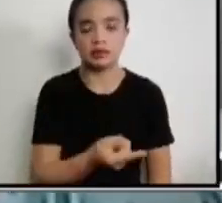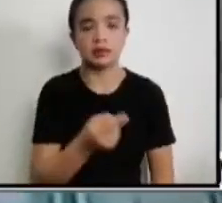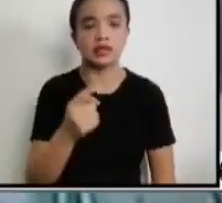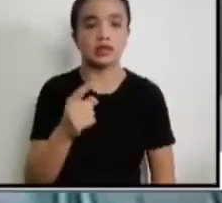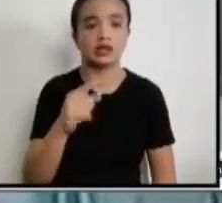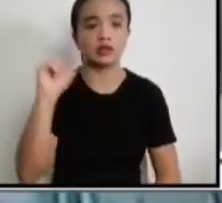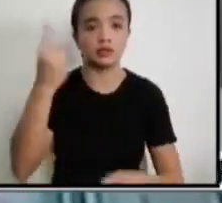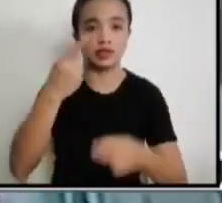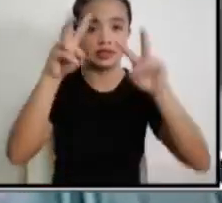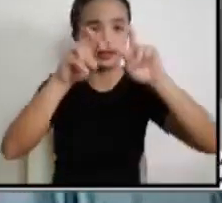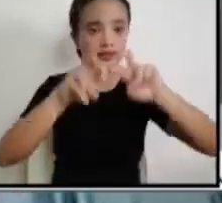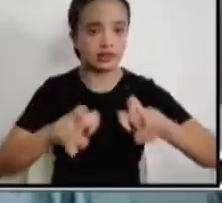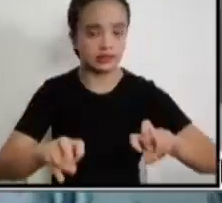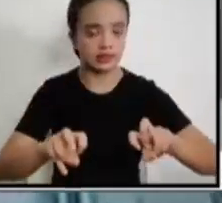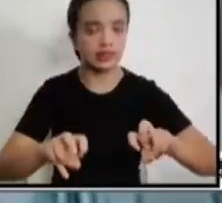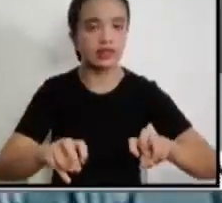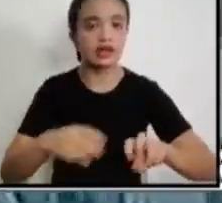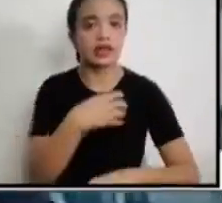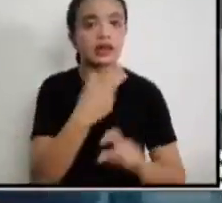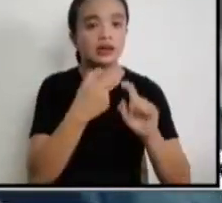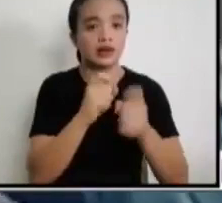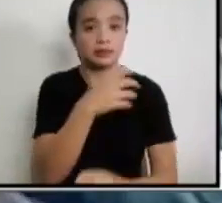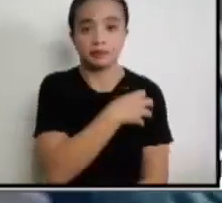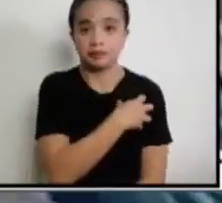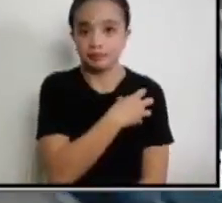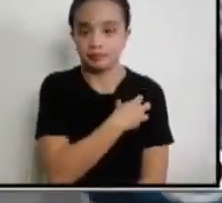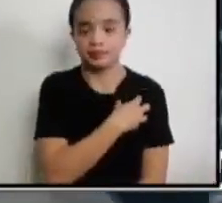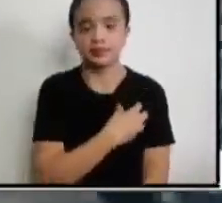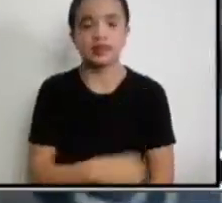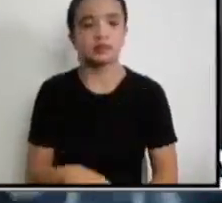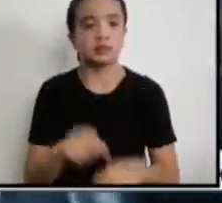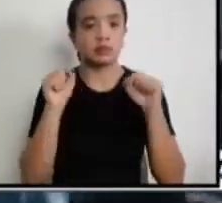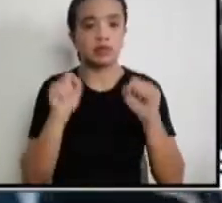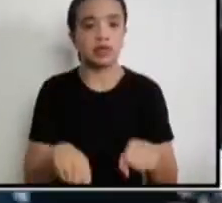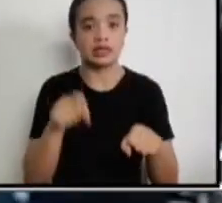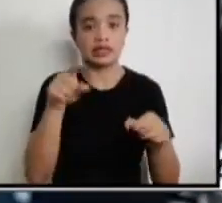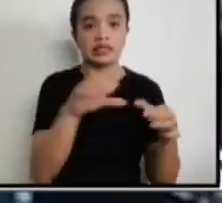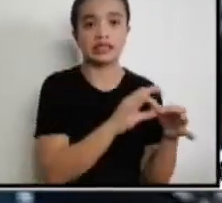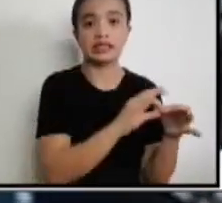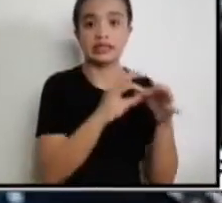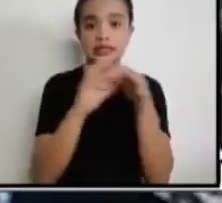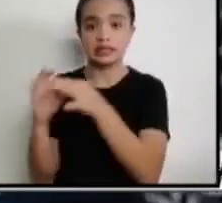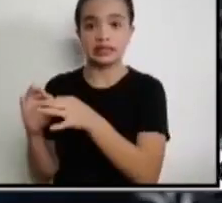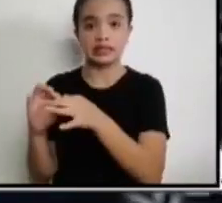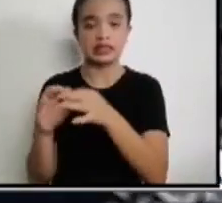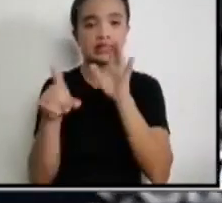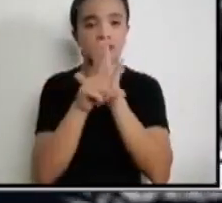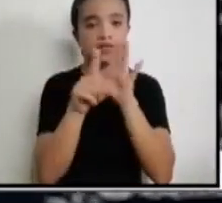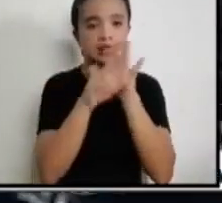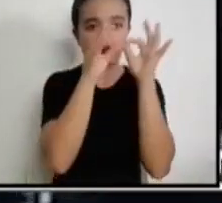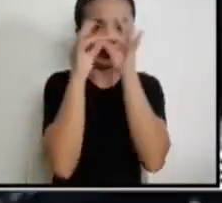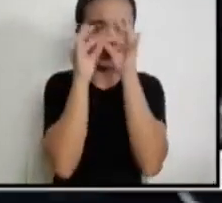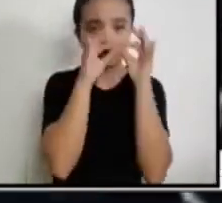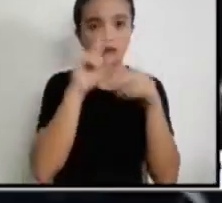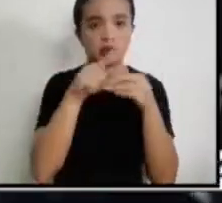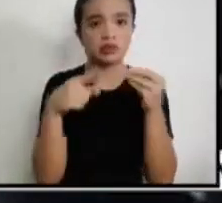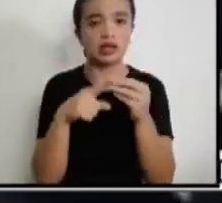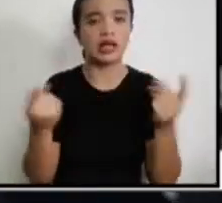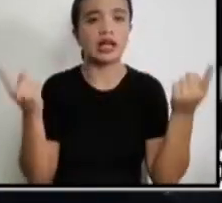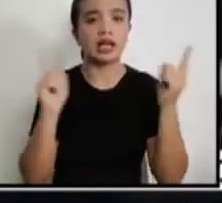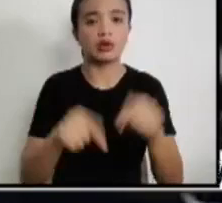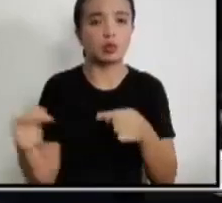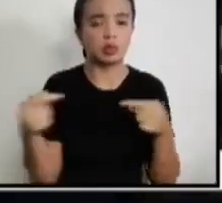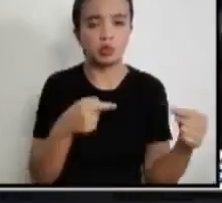ng Racsabago Police Station, posible umanong may kinalaman sa illegal na droga ang nangyaring alitan sa pagitan